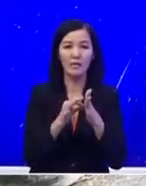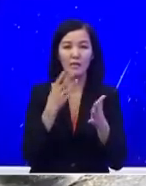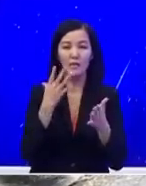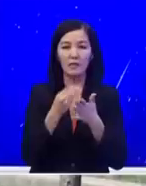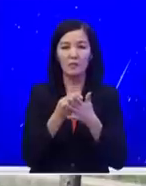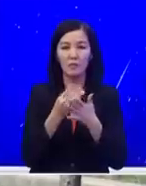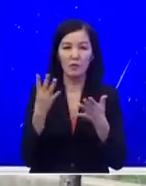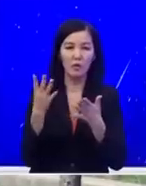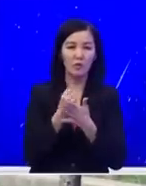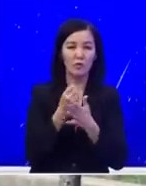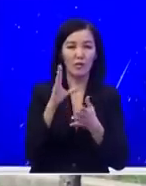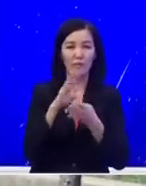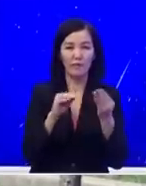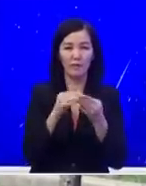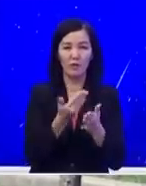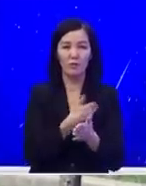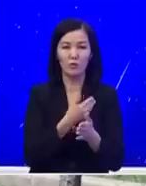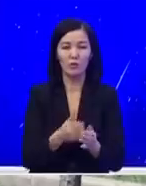результат.